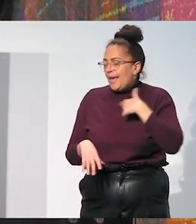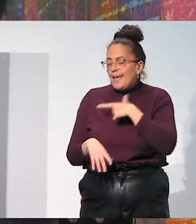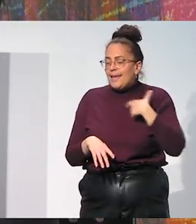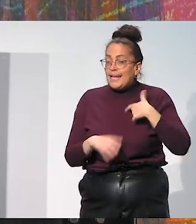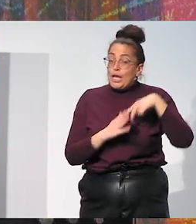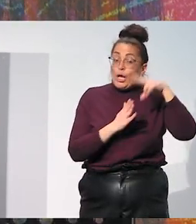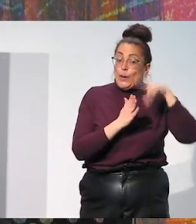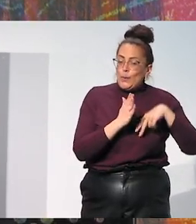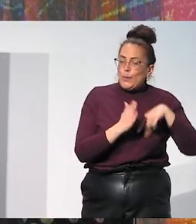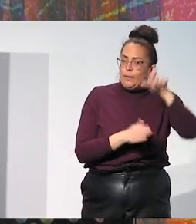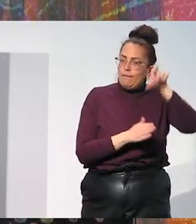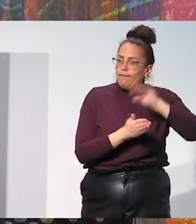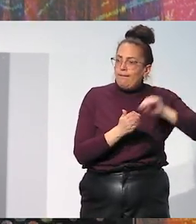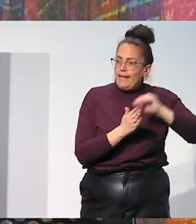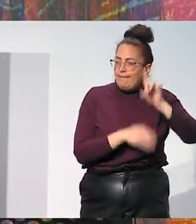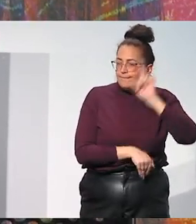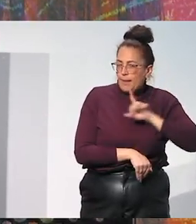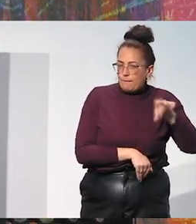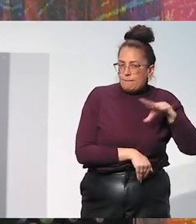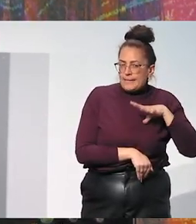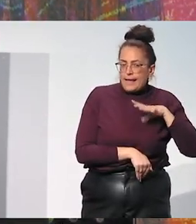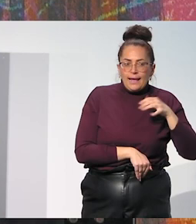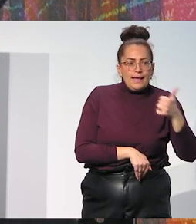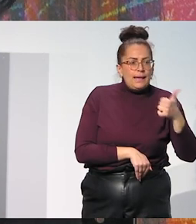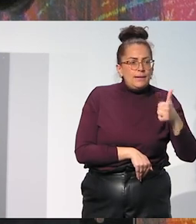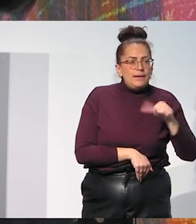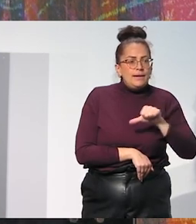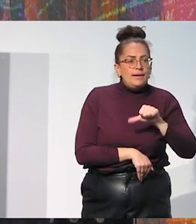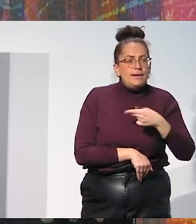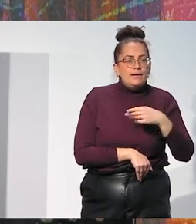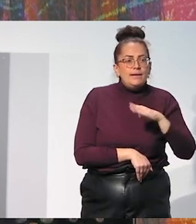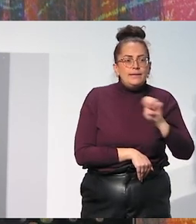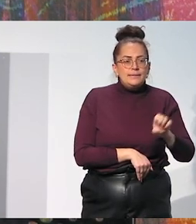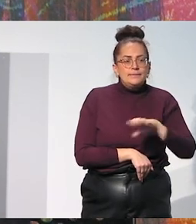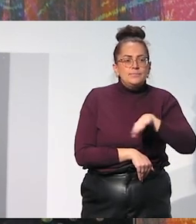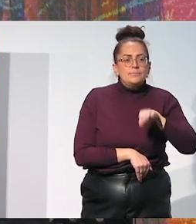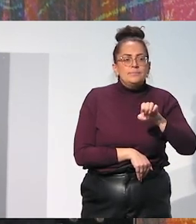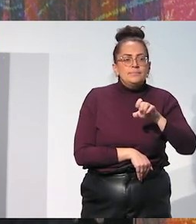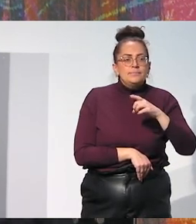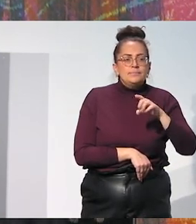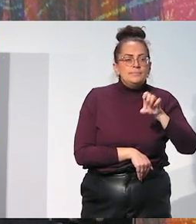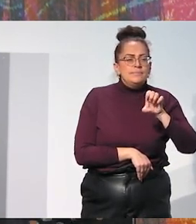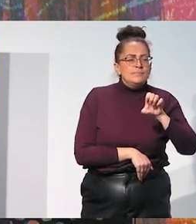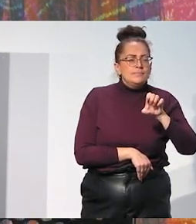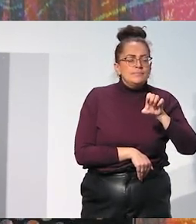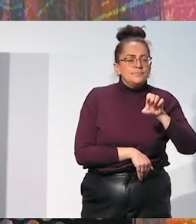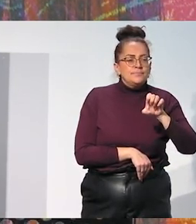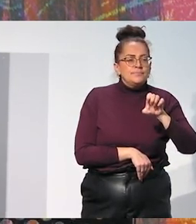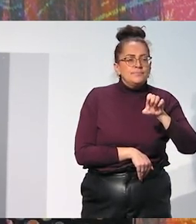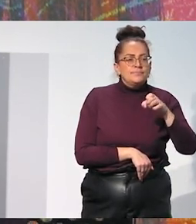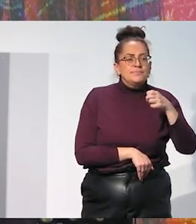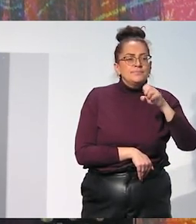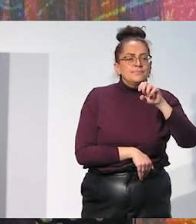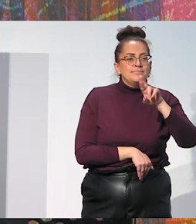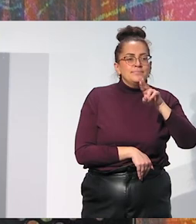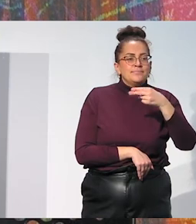dans lequel elle se posait 2 questions, parce qu'elle travaillait à un livre important pour elle. qu'est-ce qui est le